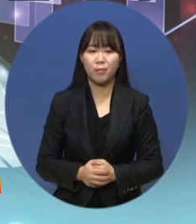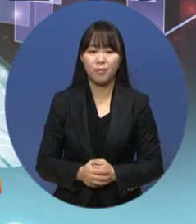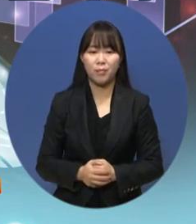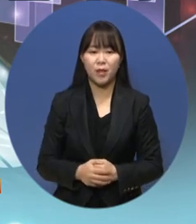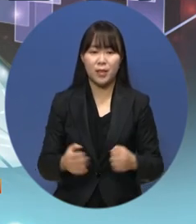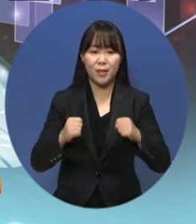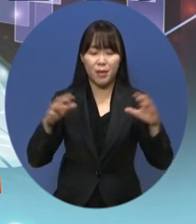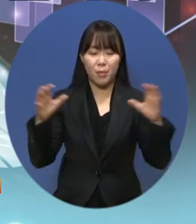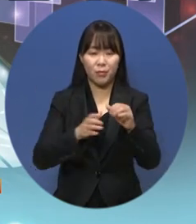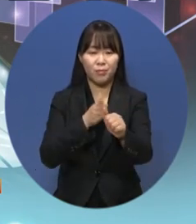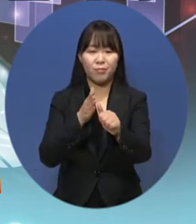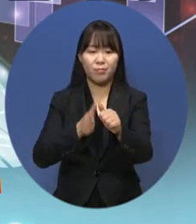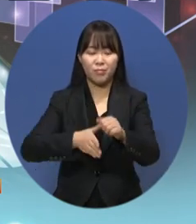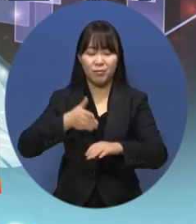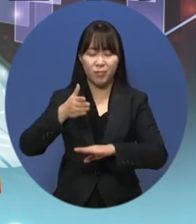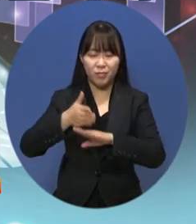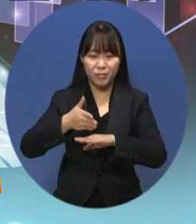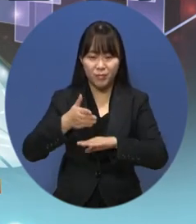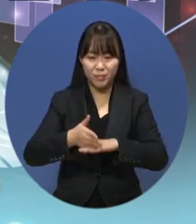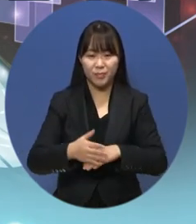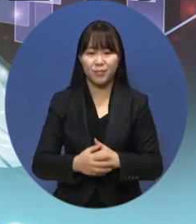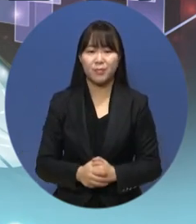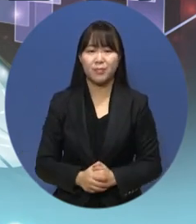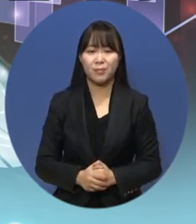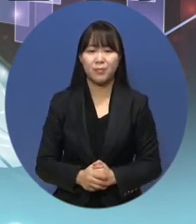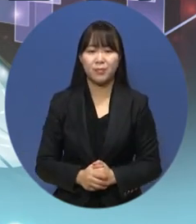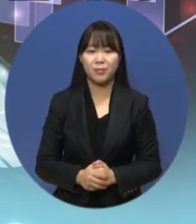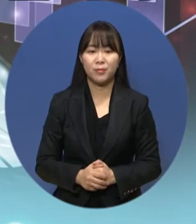힘을 모아 주시기 바랍니다 감사합니다